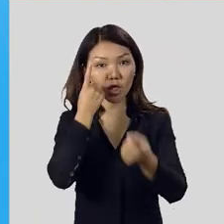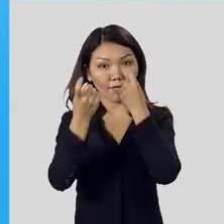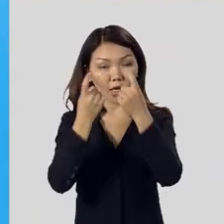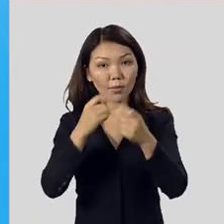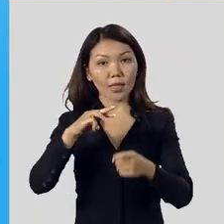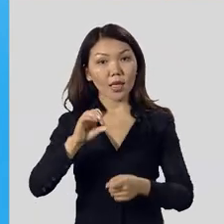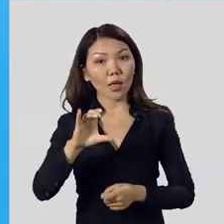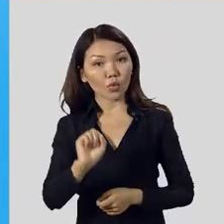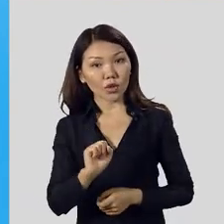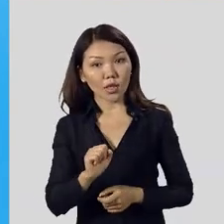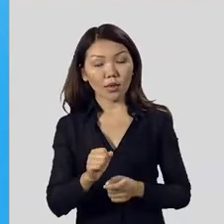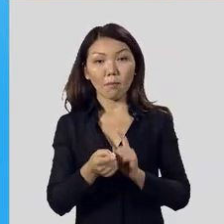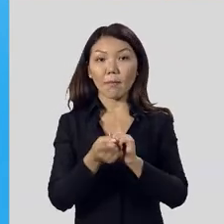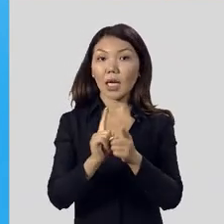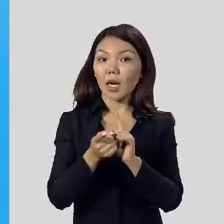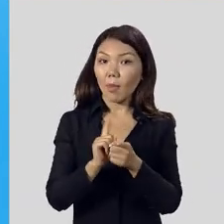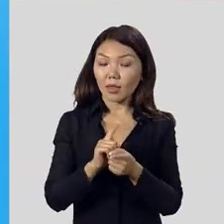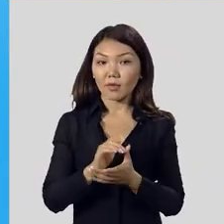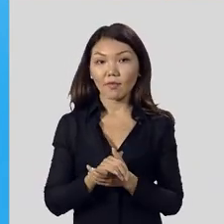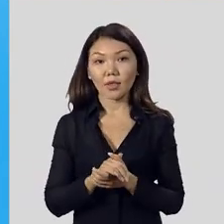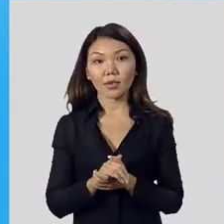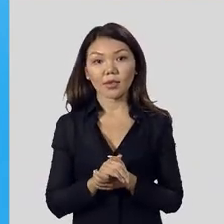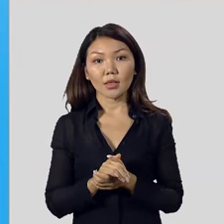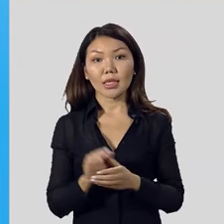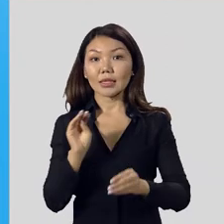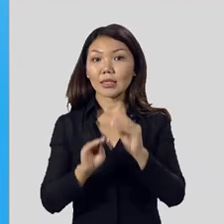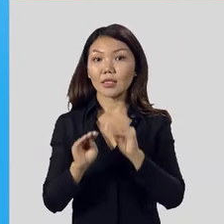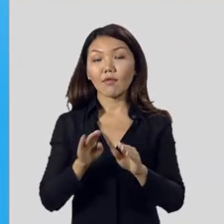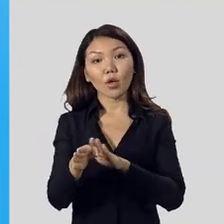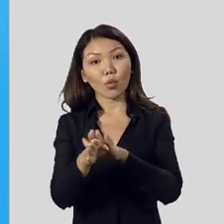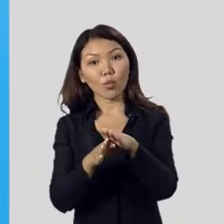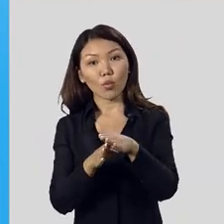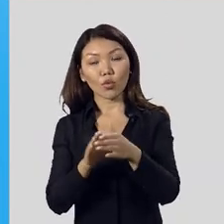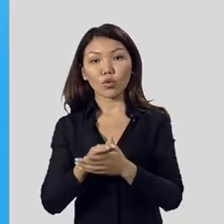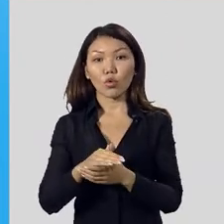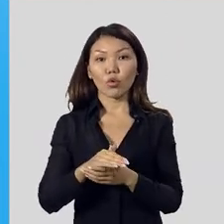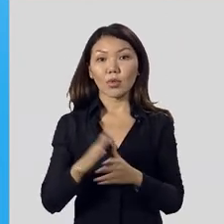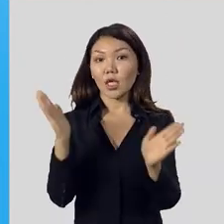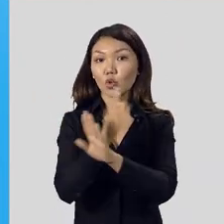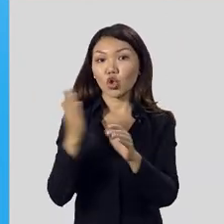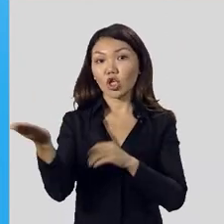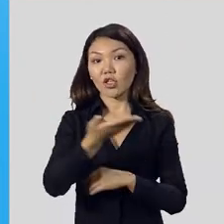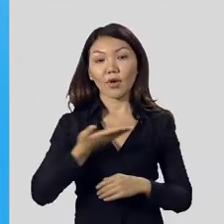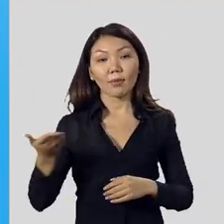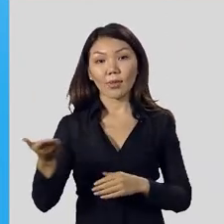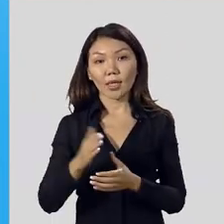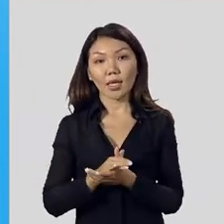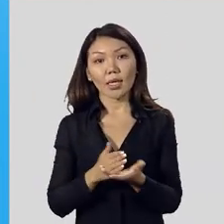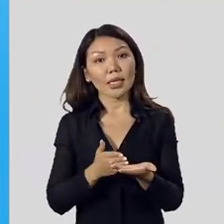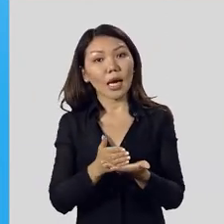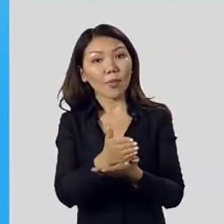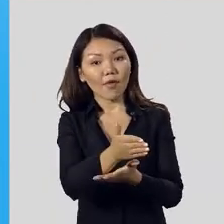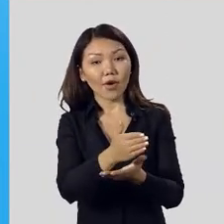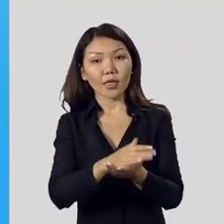таламусе перерабатывается, создавая целостный образ окружающего мира, и направляется к